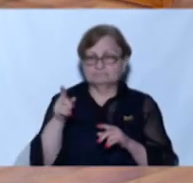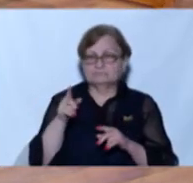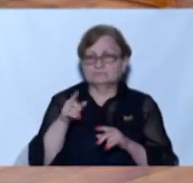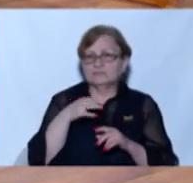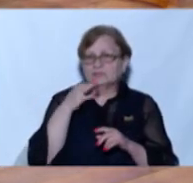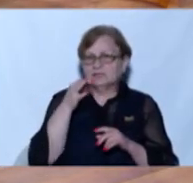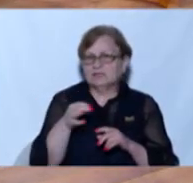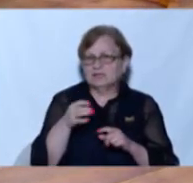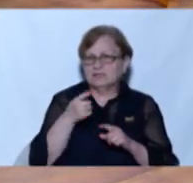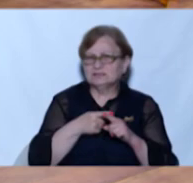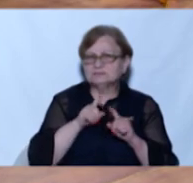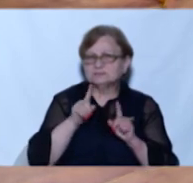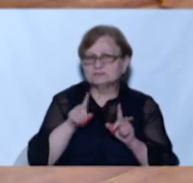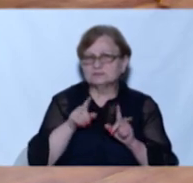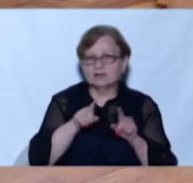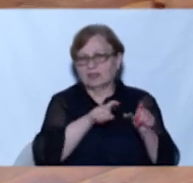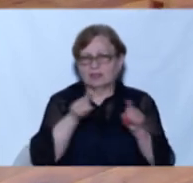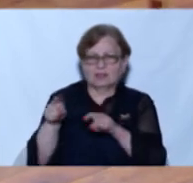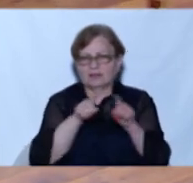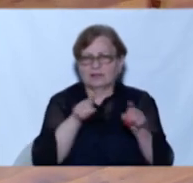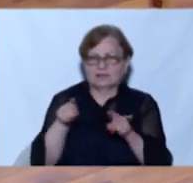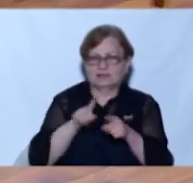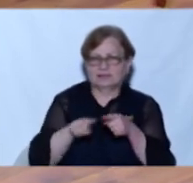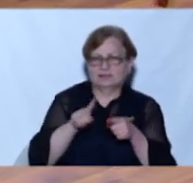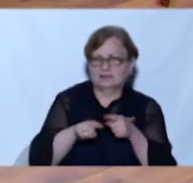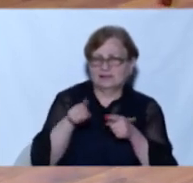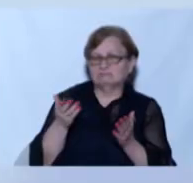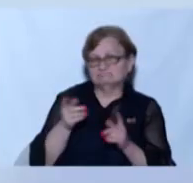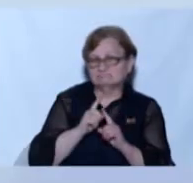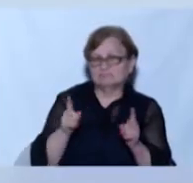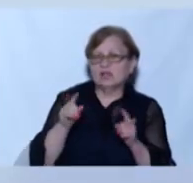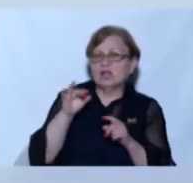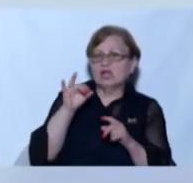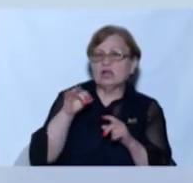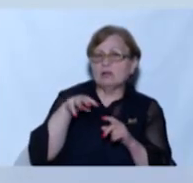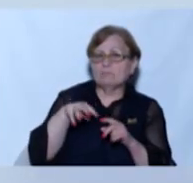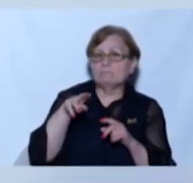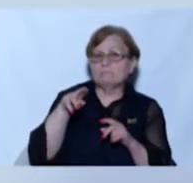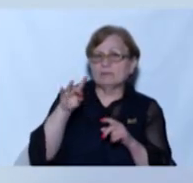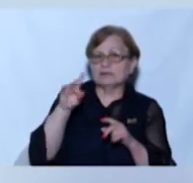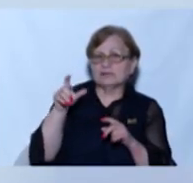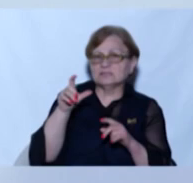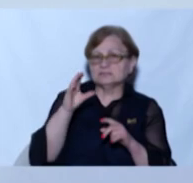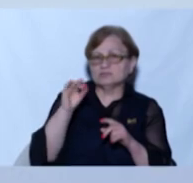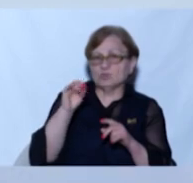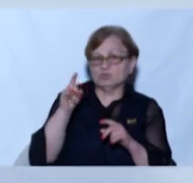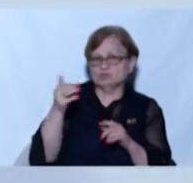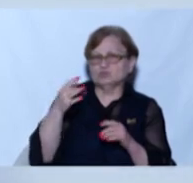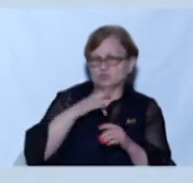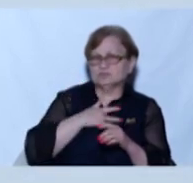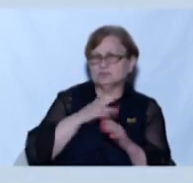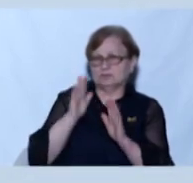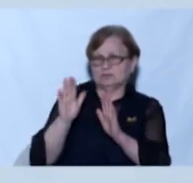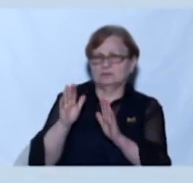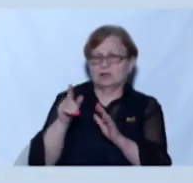უხეშად რომ ვთქვათ, არის თუ არა ნიკო ლორთქიფანიძის წერის სტილი იმპრესიონისტული, თუმცა ერთი რამ მინდა გითხრათ, რომ არც